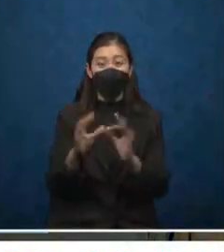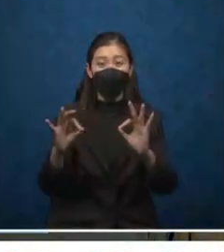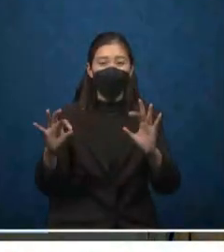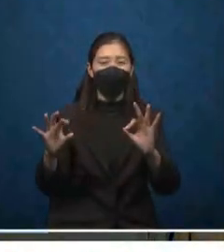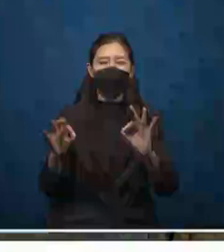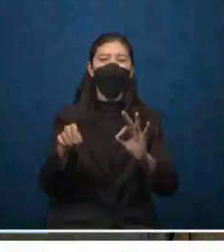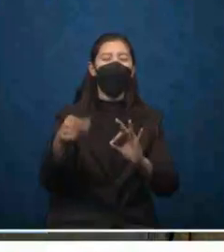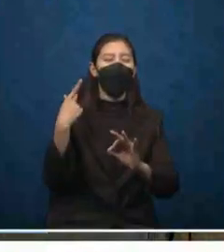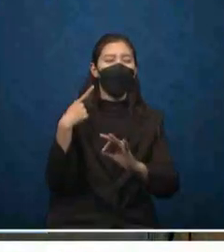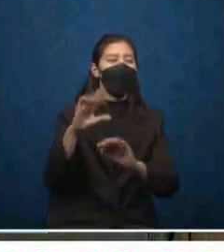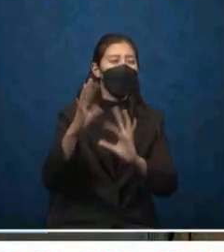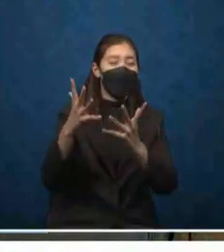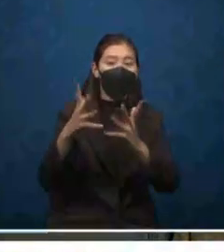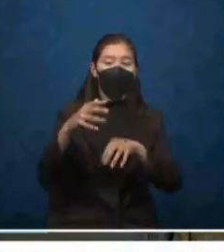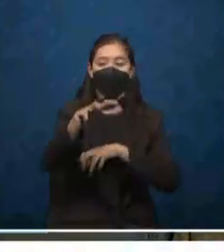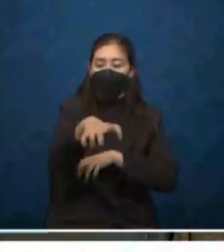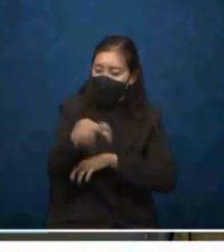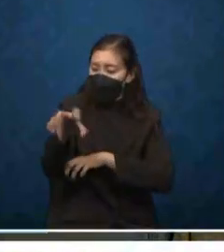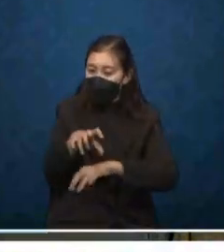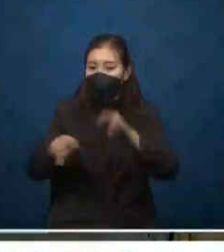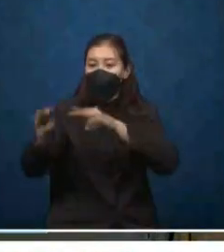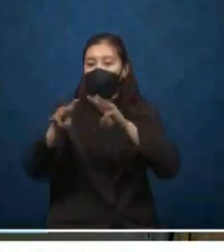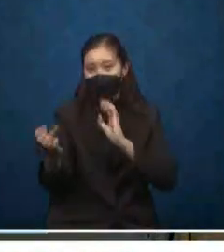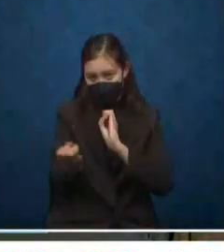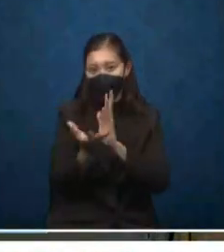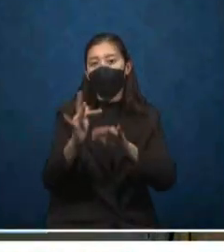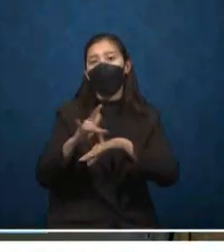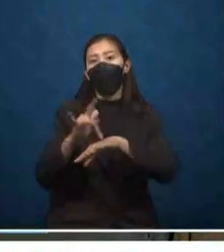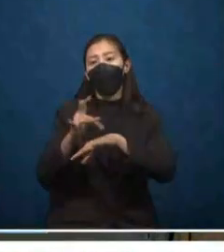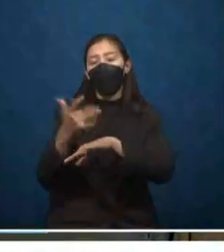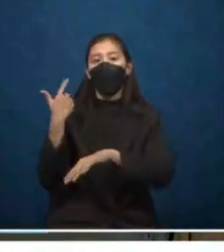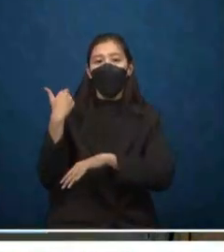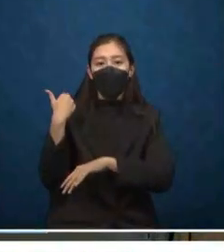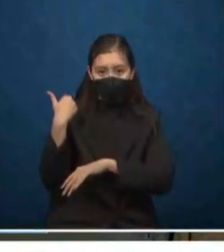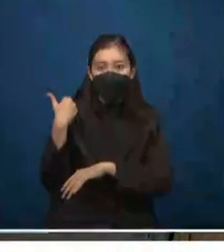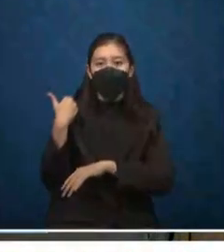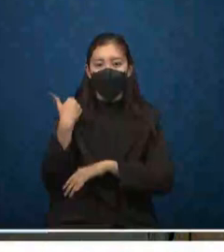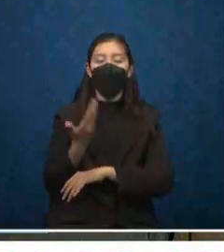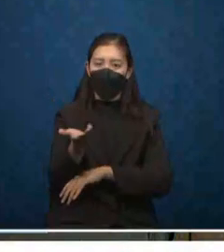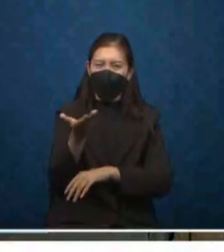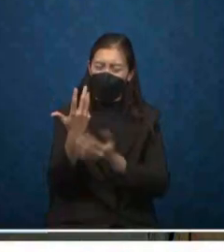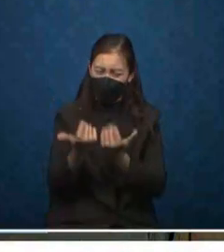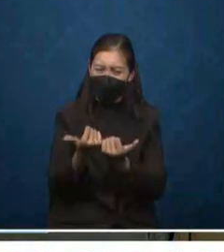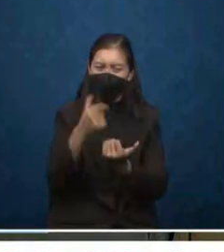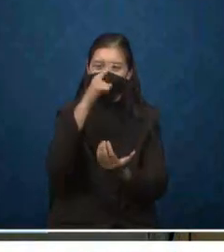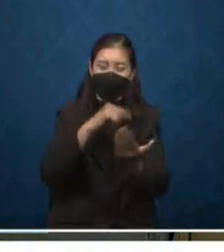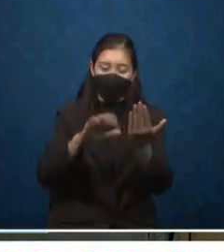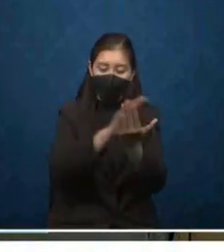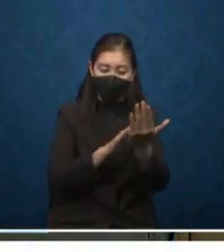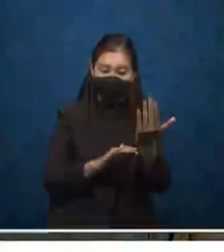ท่านครับควรจะต้องส่งสัญญาณออกไปให้ชัดให้ดังและให้บ่อยให้ถี่เพียงพอที่จะทำให้ป่าชายเลนที่ยังเหลืออยู่น้อยมากของประเทศไท